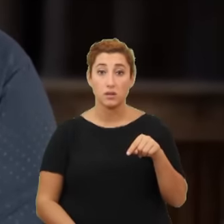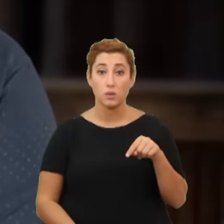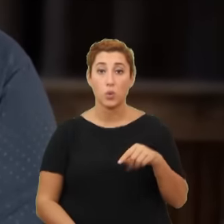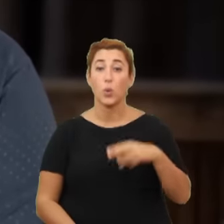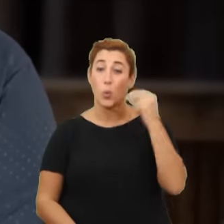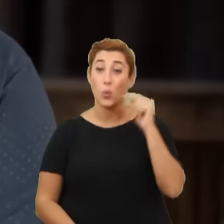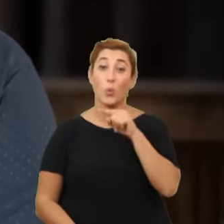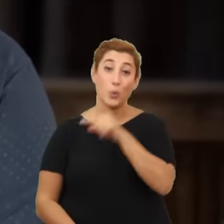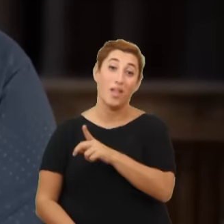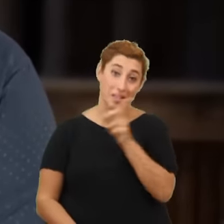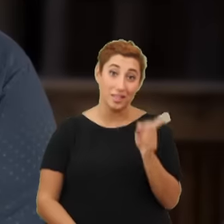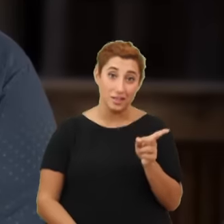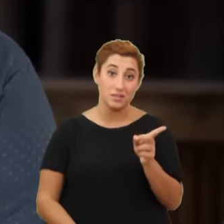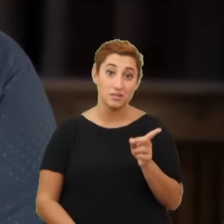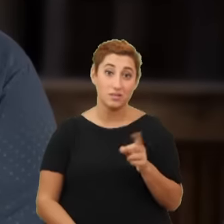unutanları